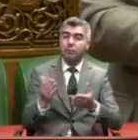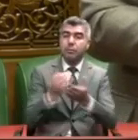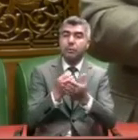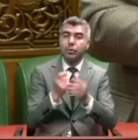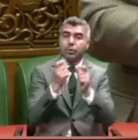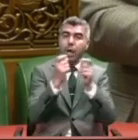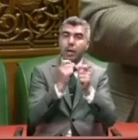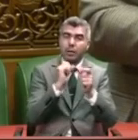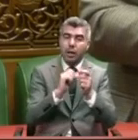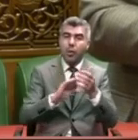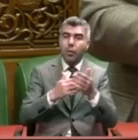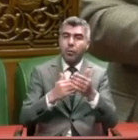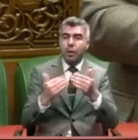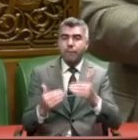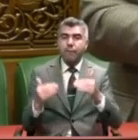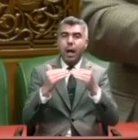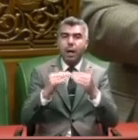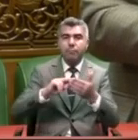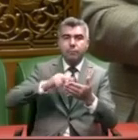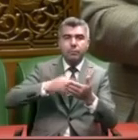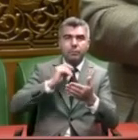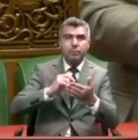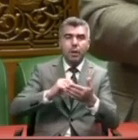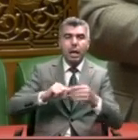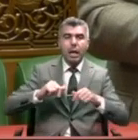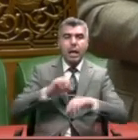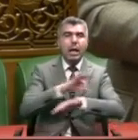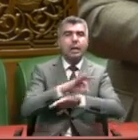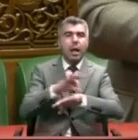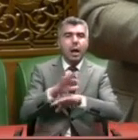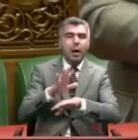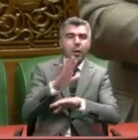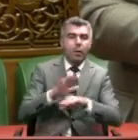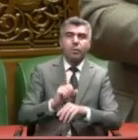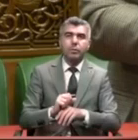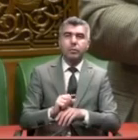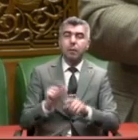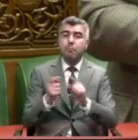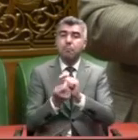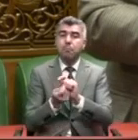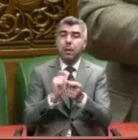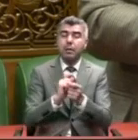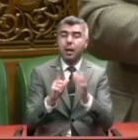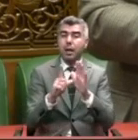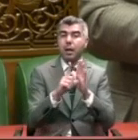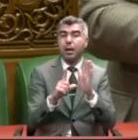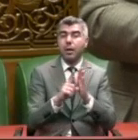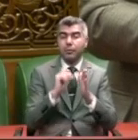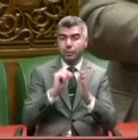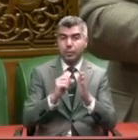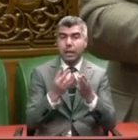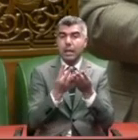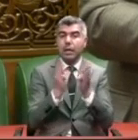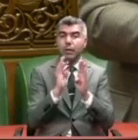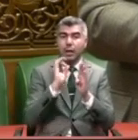سندت الطلب والاتفاقات والعقود التي ابرمتها كل اداره عموميه مراجعه اطار الاطار القانوني للجنه الوطنيه